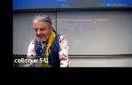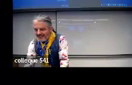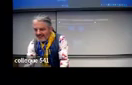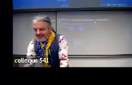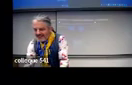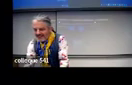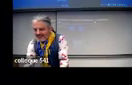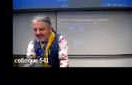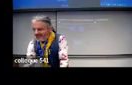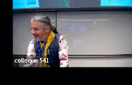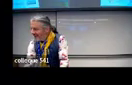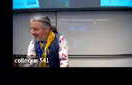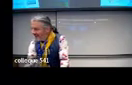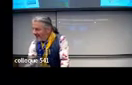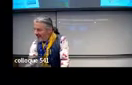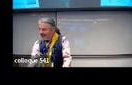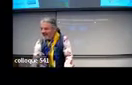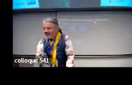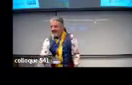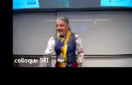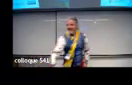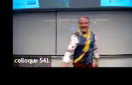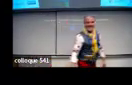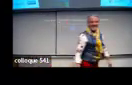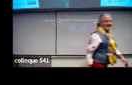je suis très